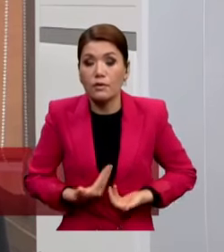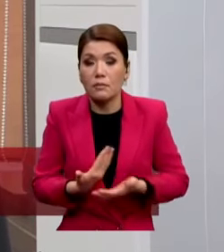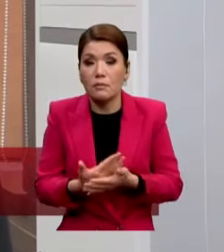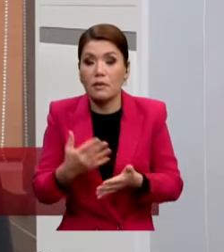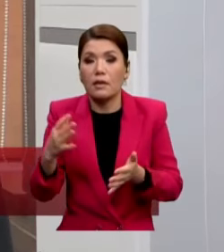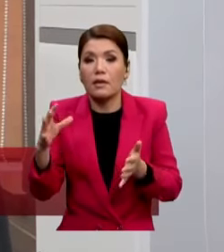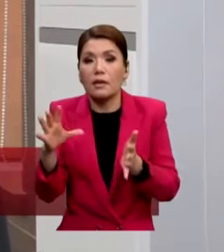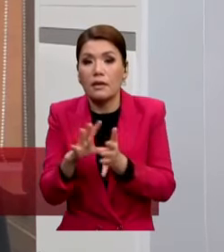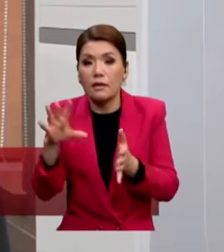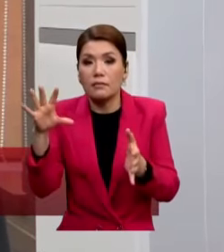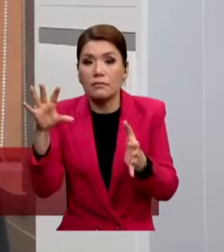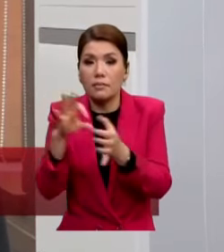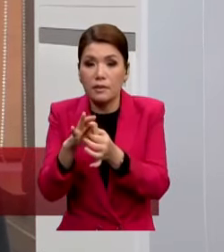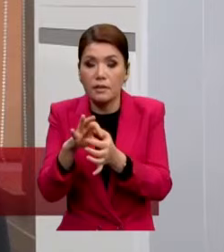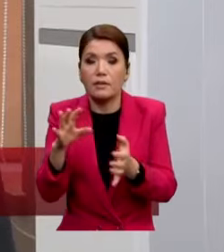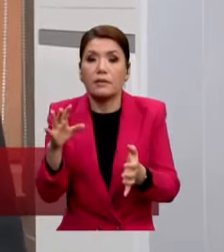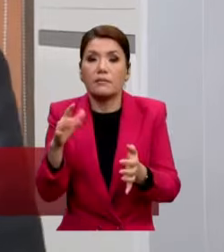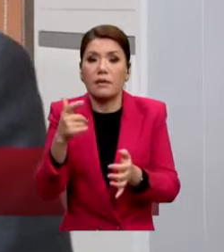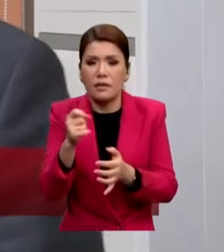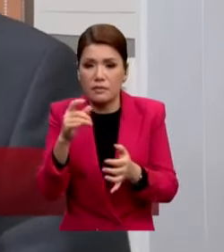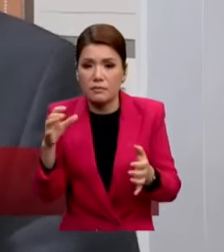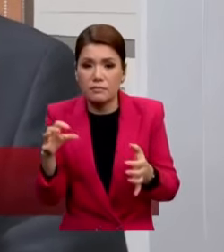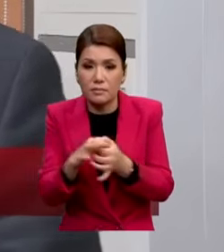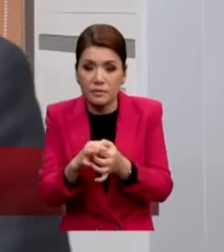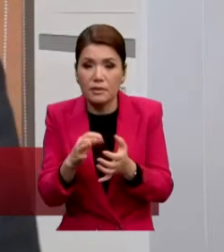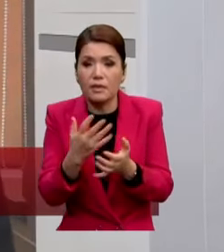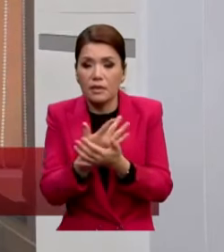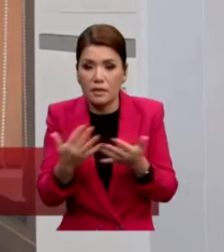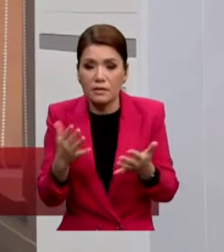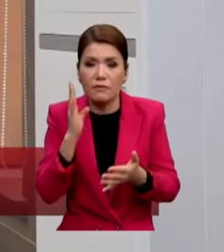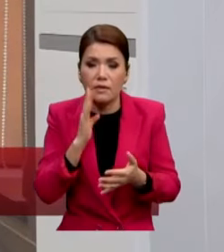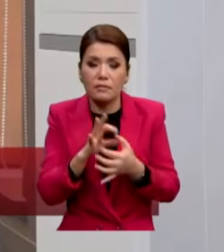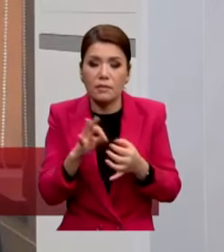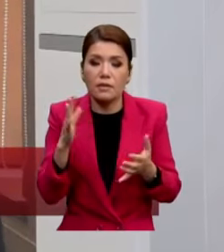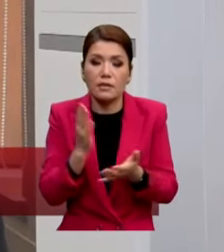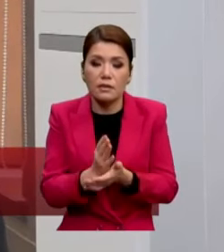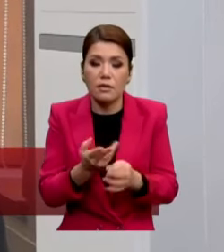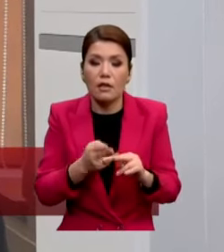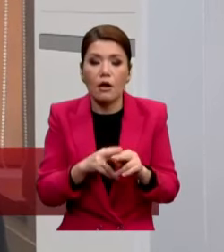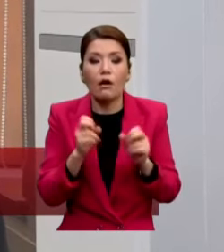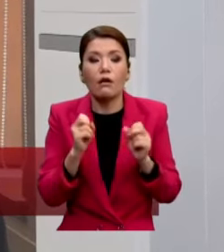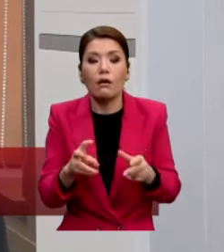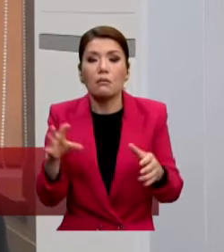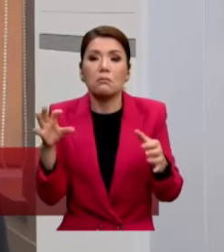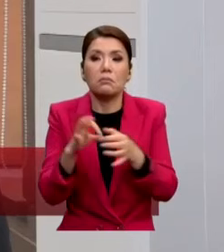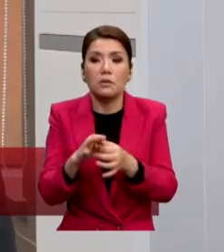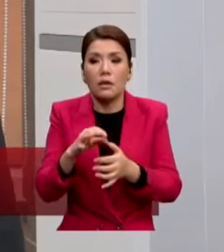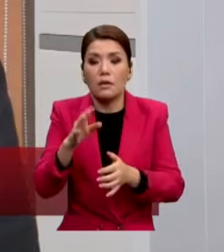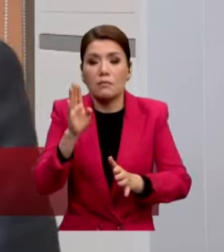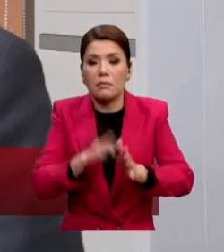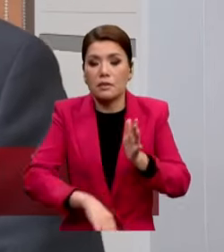подключили все коммуникации. У нас тоже вопросы сейчас насчет коммуникации, как они подключили без госакта,